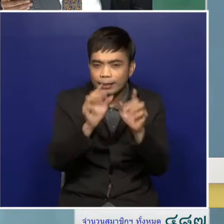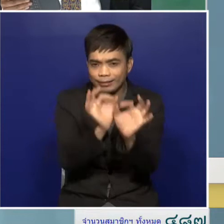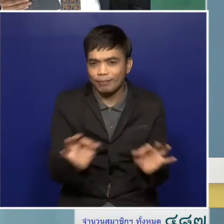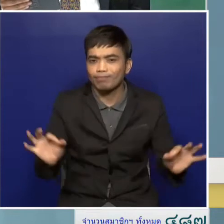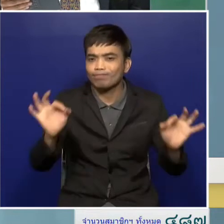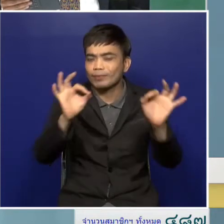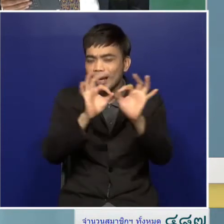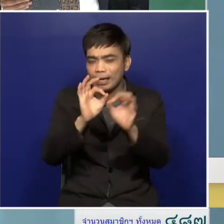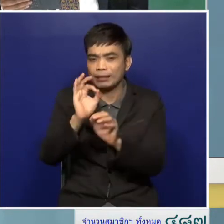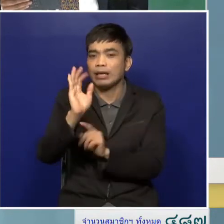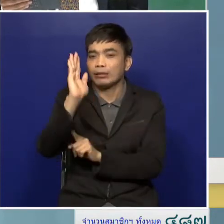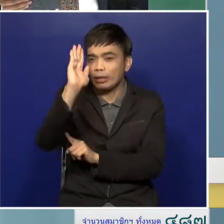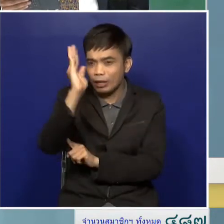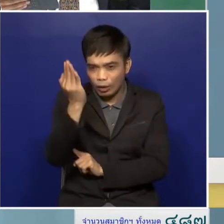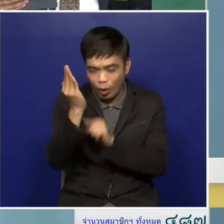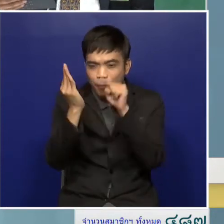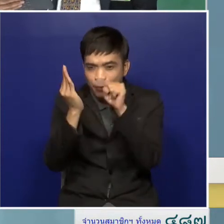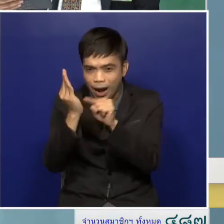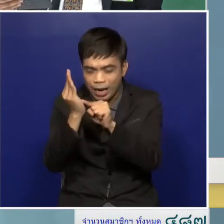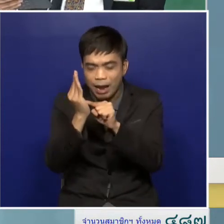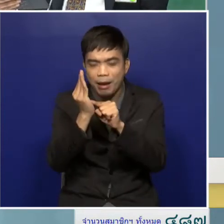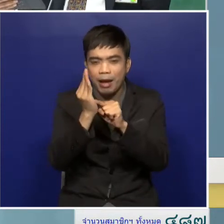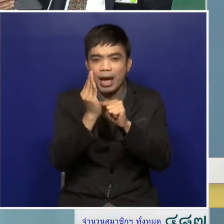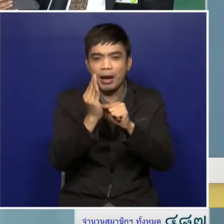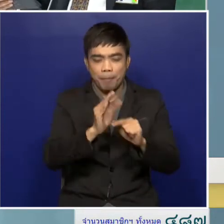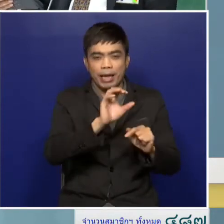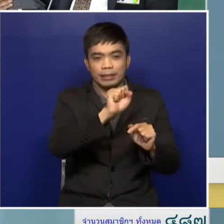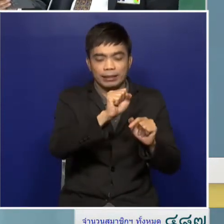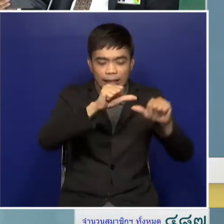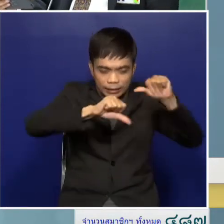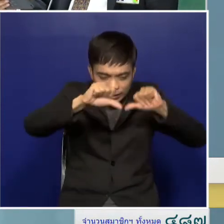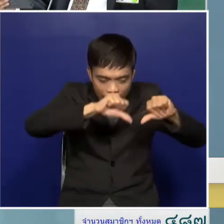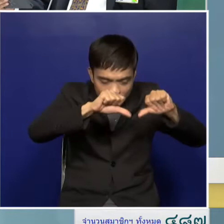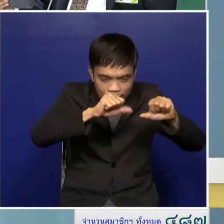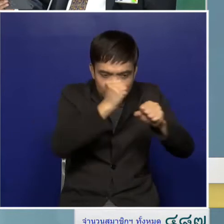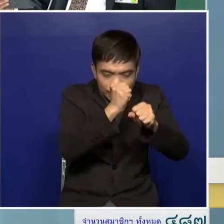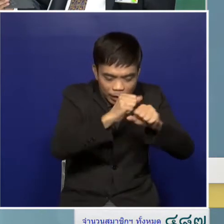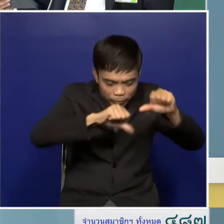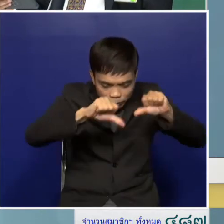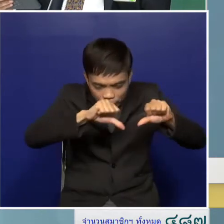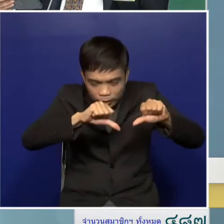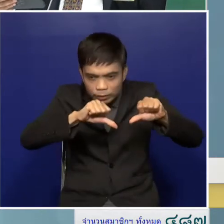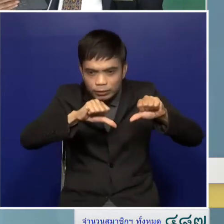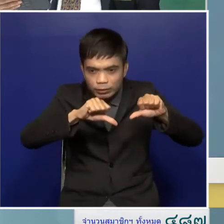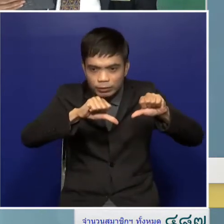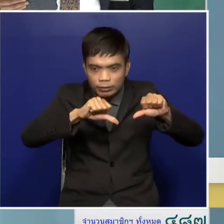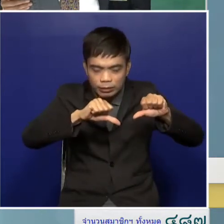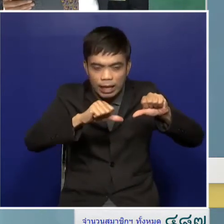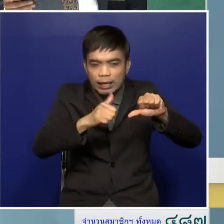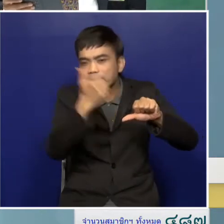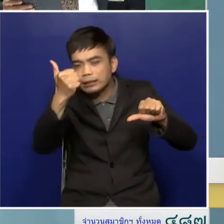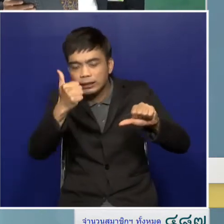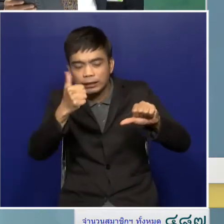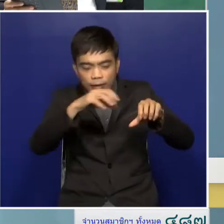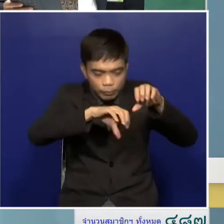เป็นสารตั้งต้นชนิดหนึ่งที่สามารถเป็นผสมกับ Rสารตั้งต้นชนิดอื่น